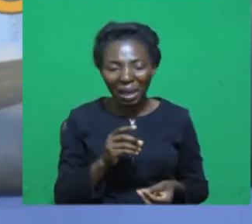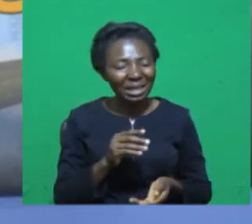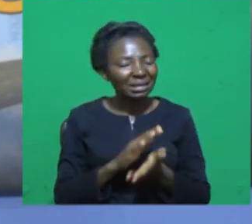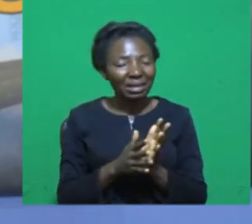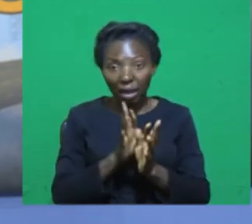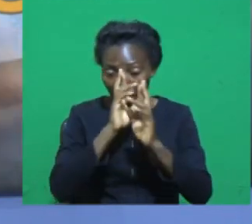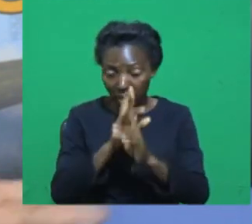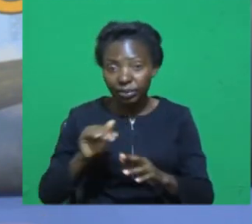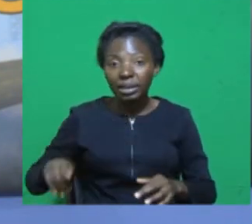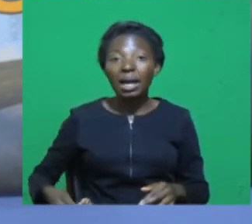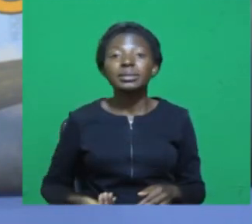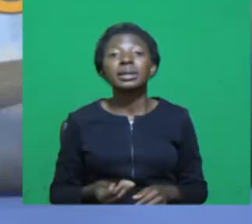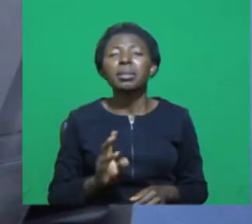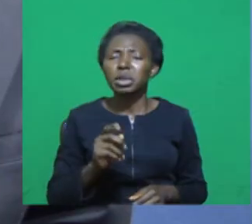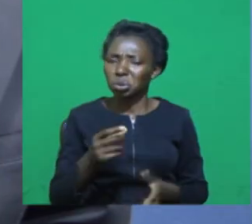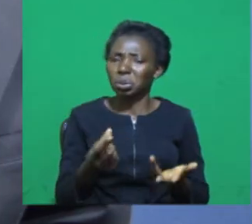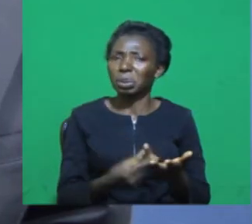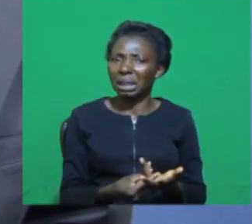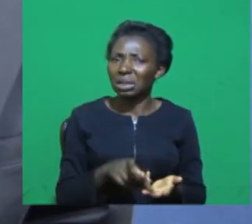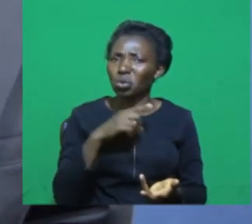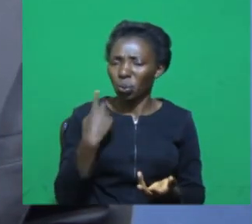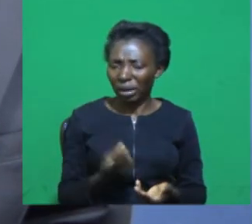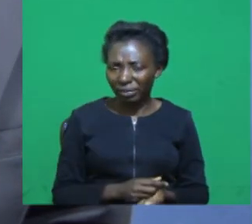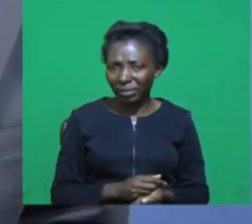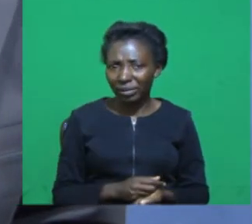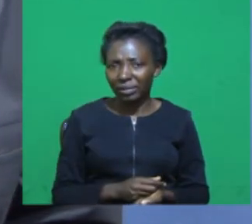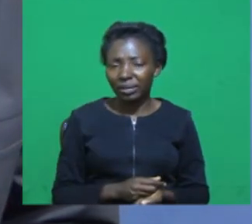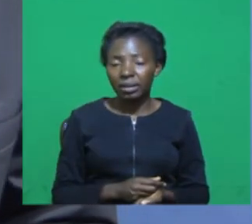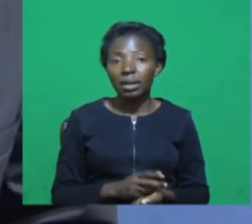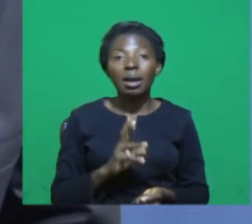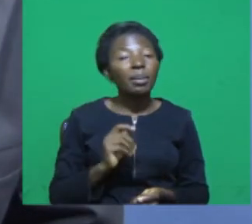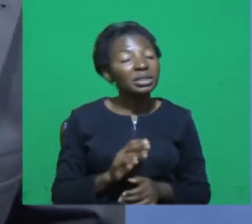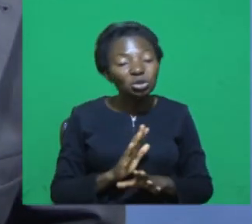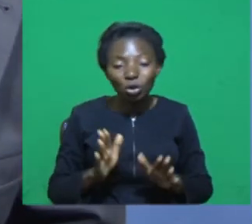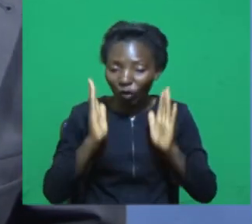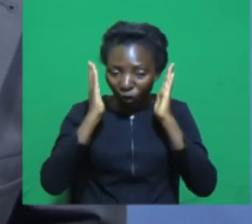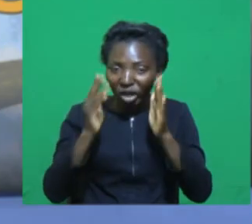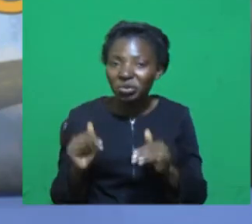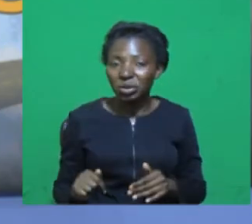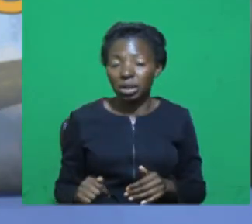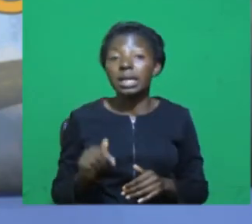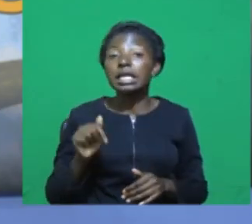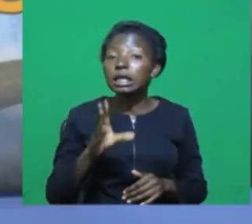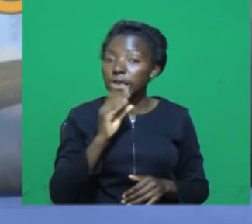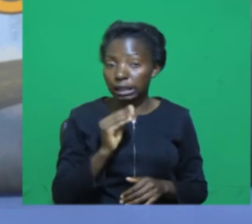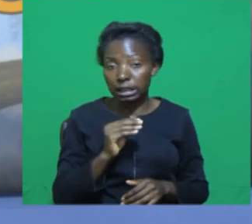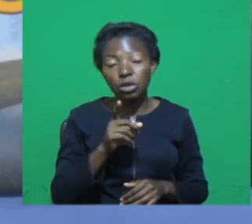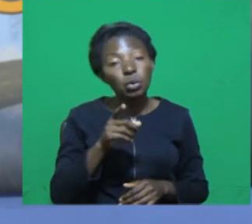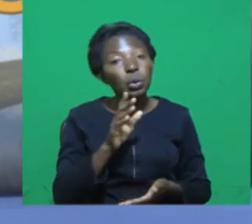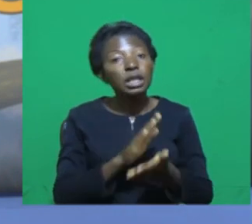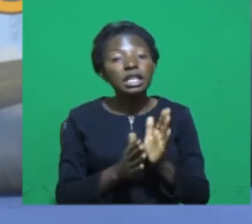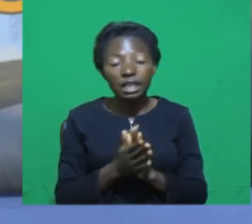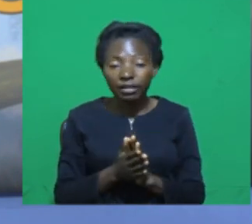pasi pemurume wako iwe uri married woman. Zvinowanikwa izvozvo izvo, but handipo patoda kutarisa. Panapa panzi ngakurege